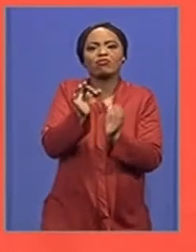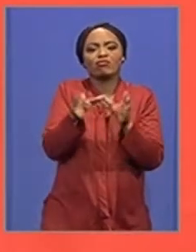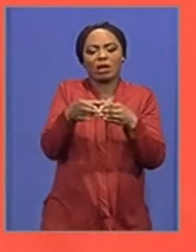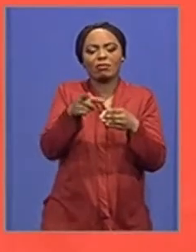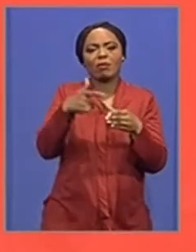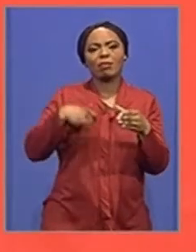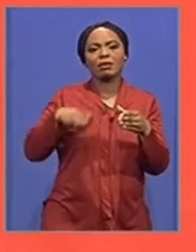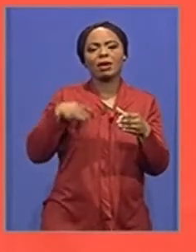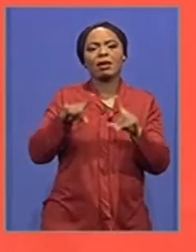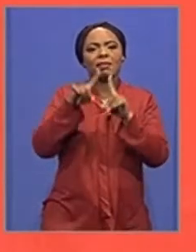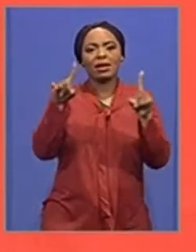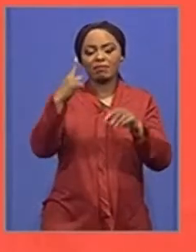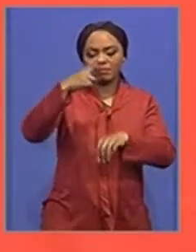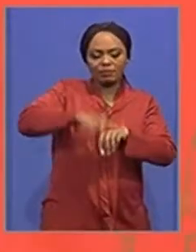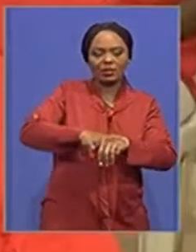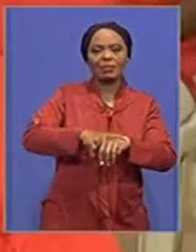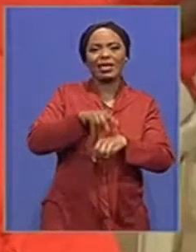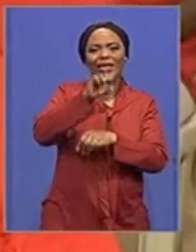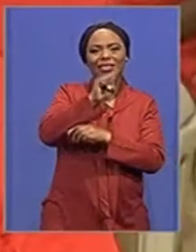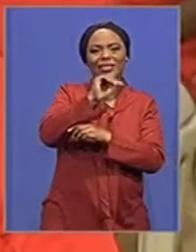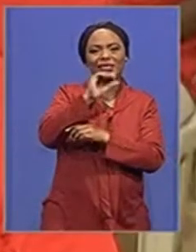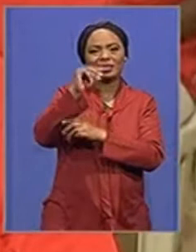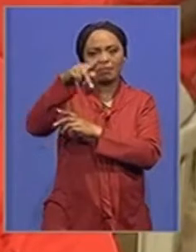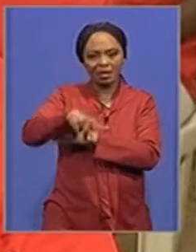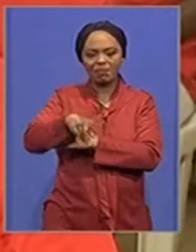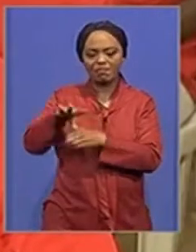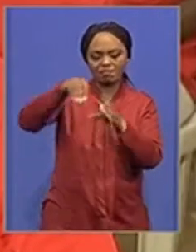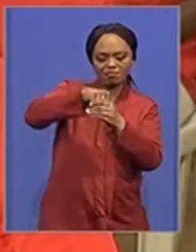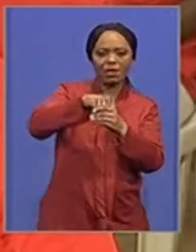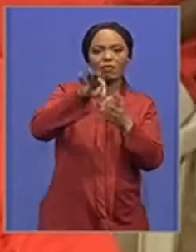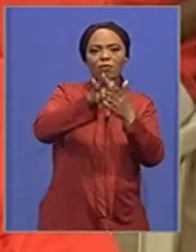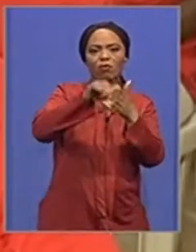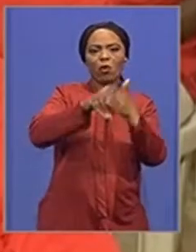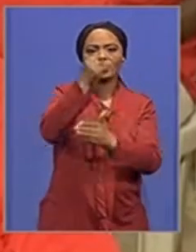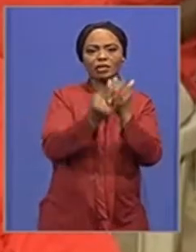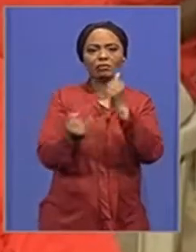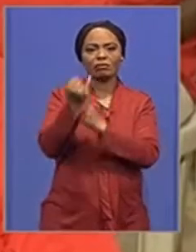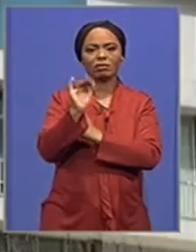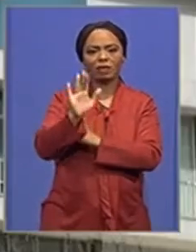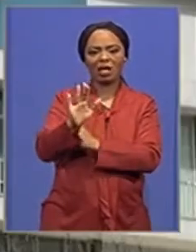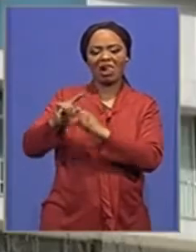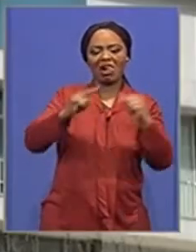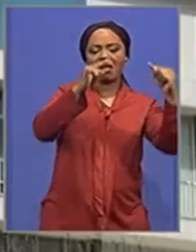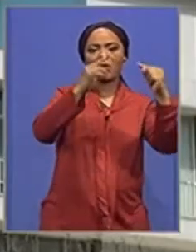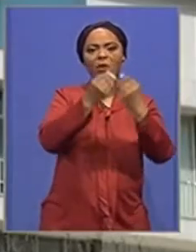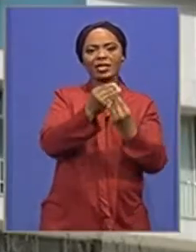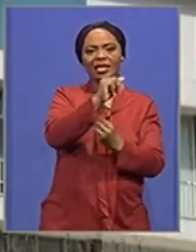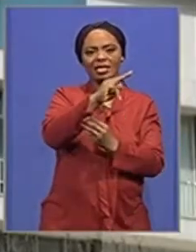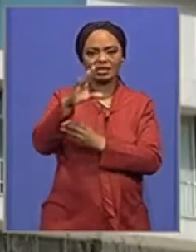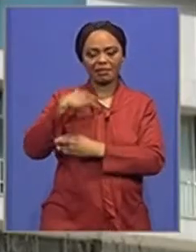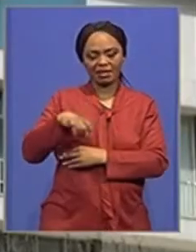Kgetlo la pele ha esale SACP ya kenela dikgetho e ikemetse ka mora dikgulakgulano le ANC masepaleng